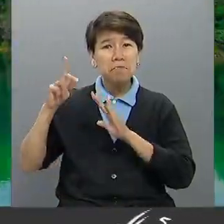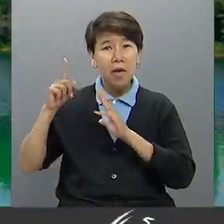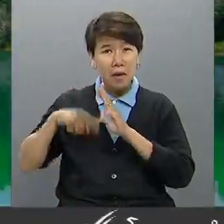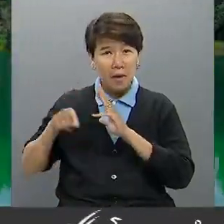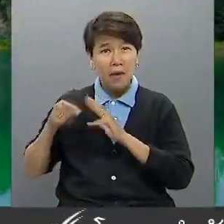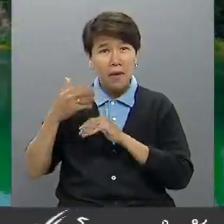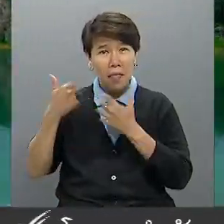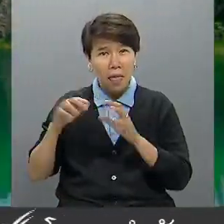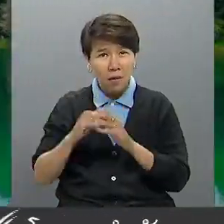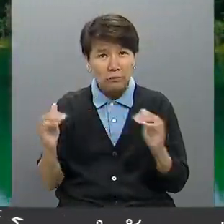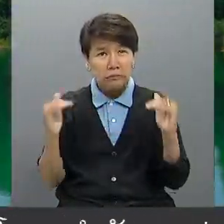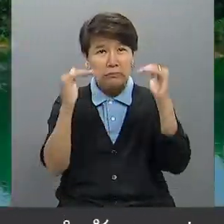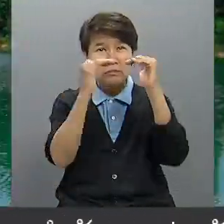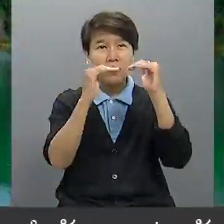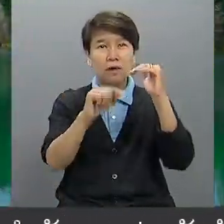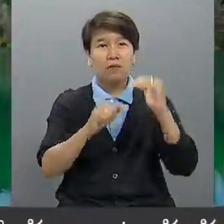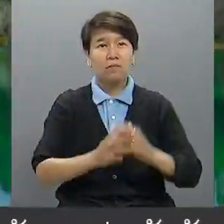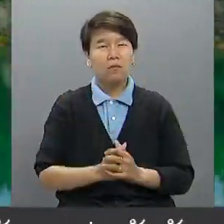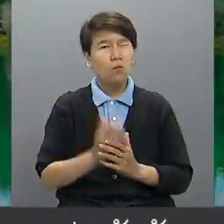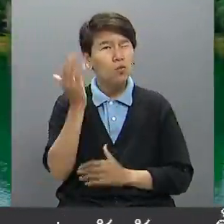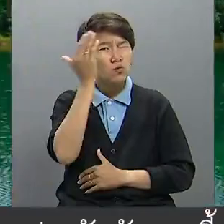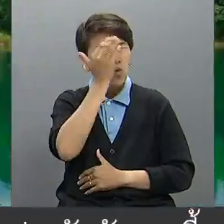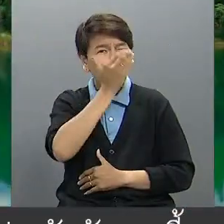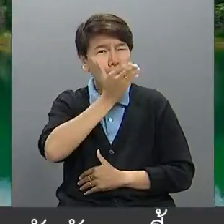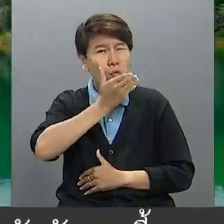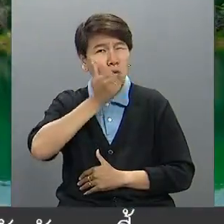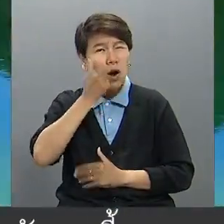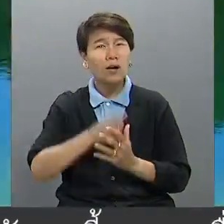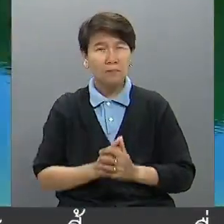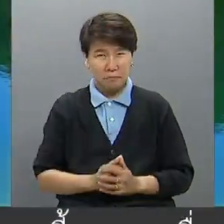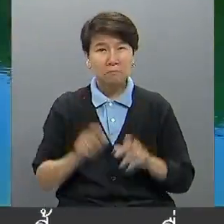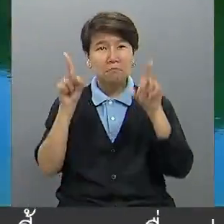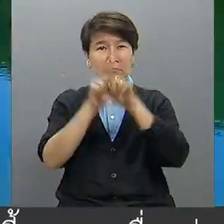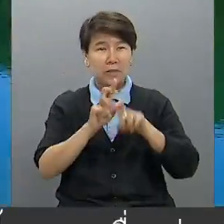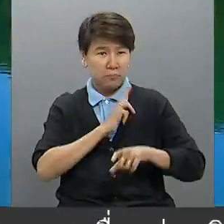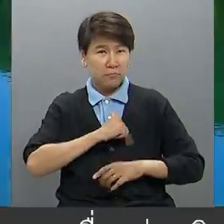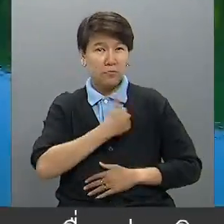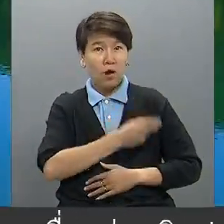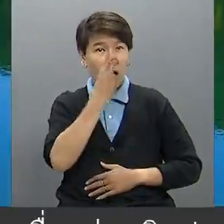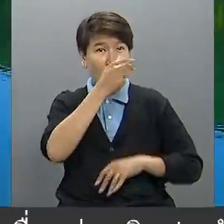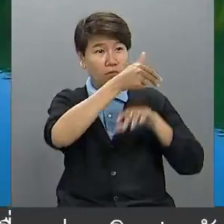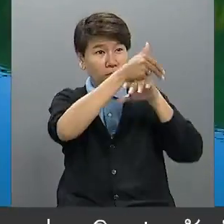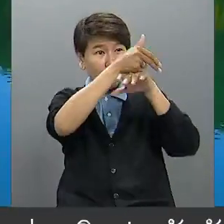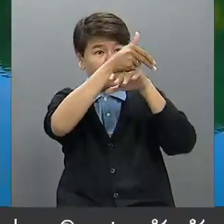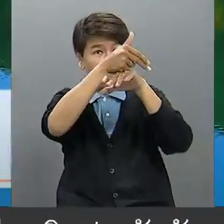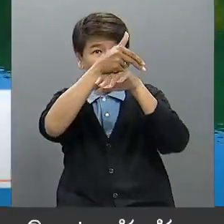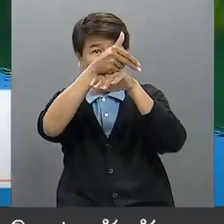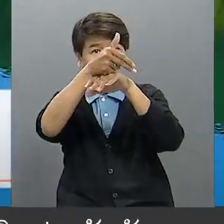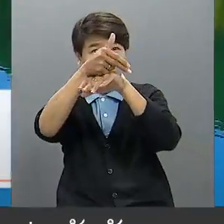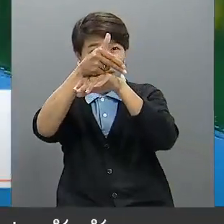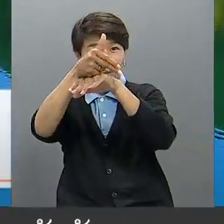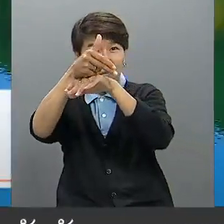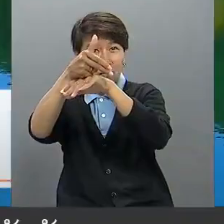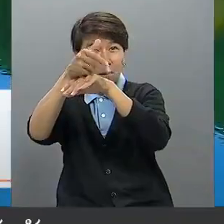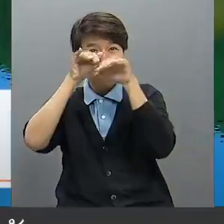เนี่ยรู้เลยว่าแสดงว่าสวยจริ งจริงเหมือนจริงๆค่ะ คุณผู้ชมครับที่เห็นอยู่นี้ครับไม่ใช่ที่สวิตเซอร์แลนด์นะครับแต่ที่นี่คือบ้านลิว